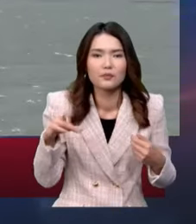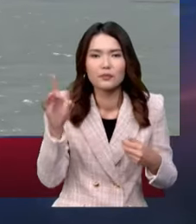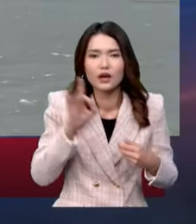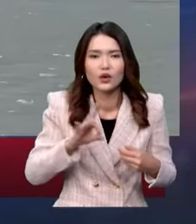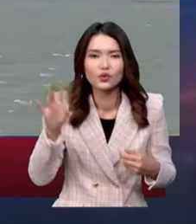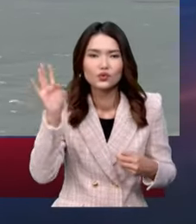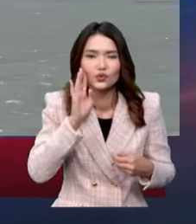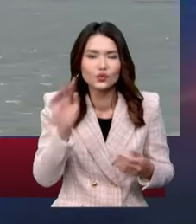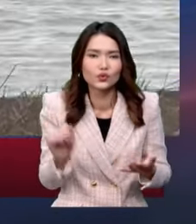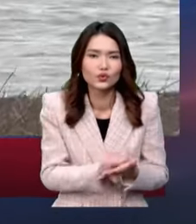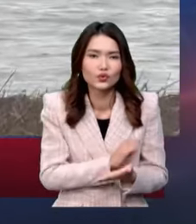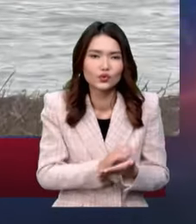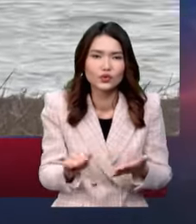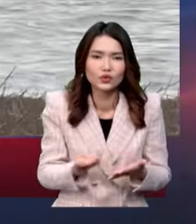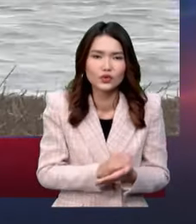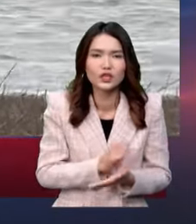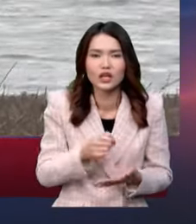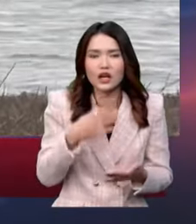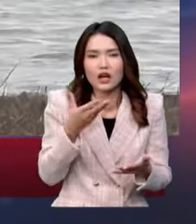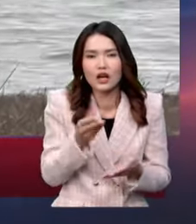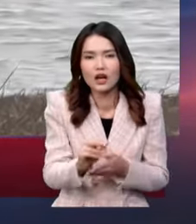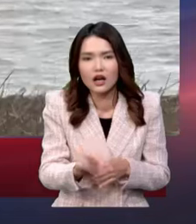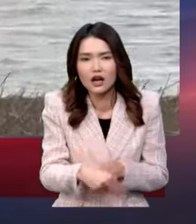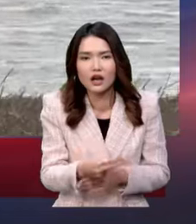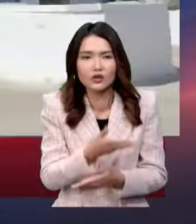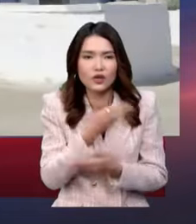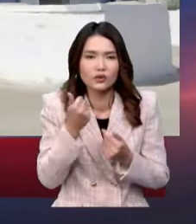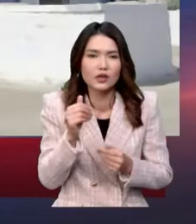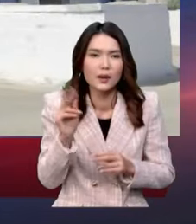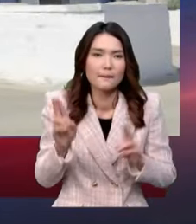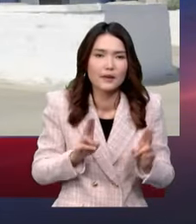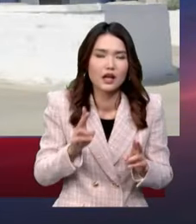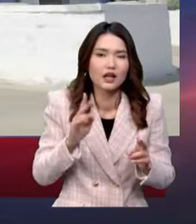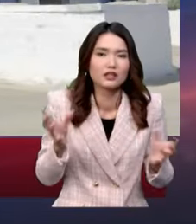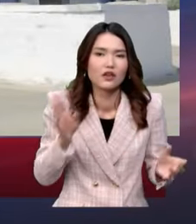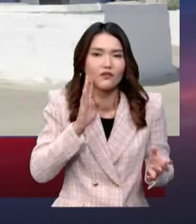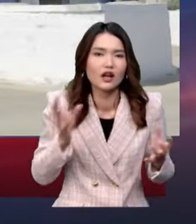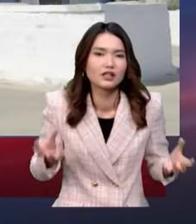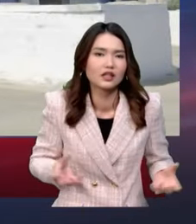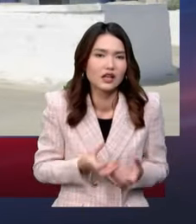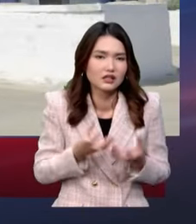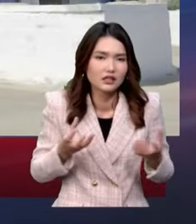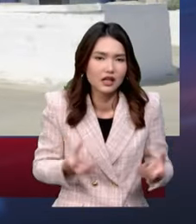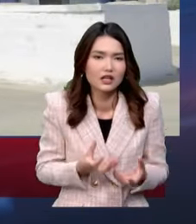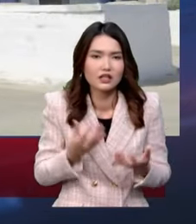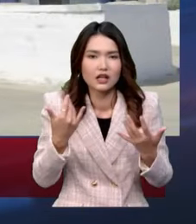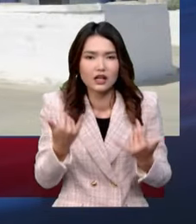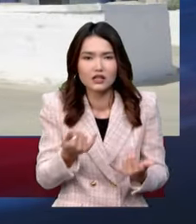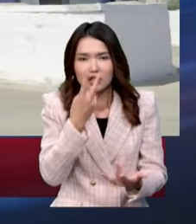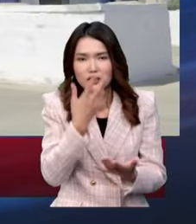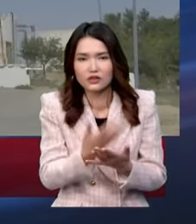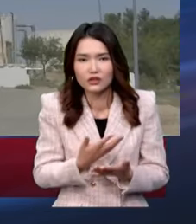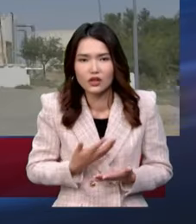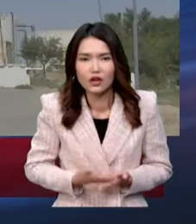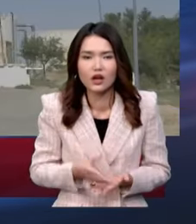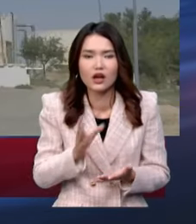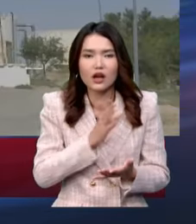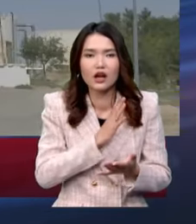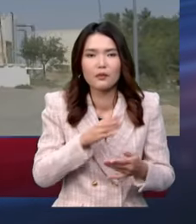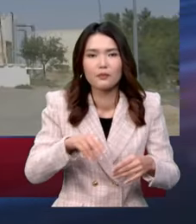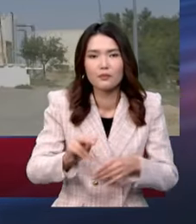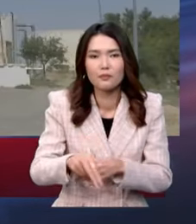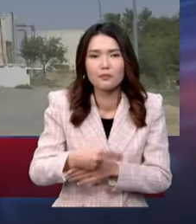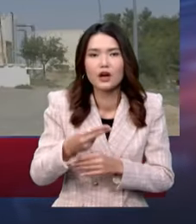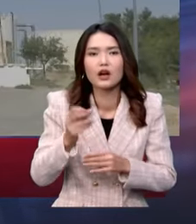главным отличием документа является внедрение принципа водосбережения. В проекте якобы предусмотрены меры по предотвращению